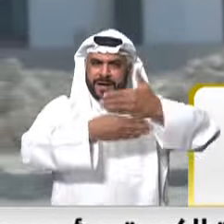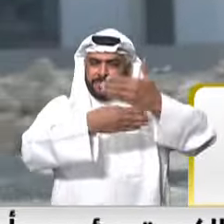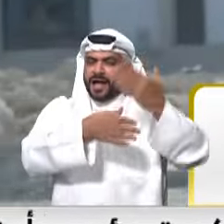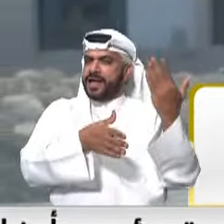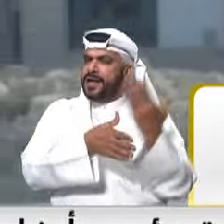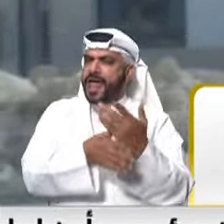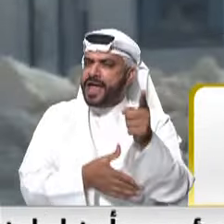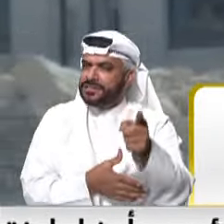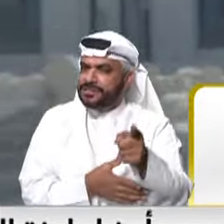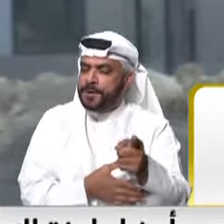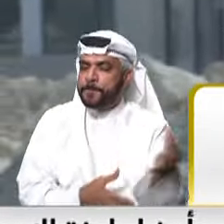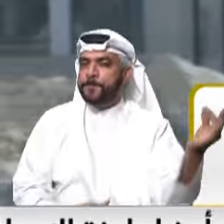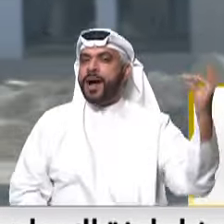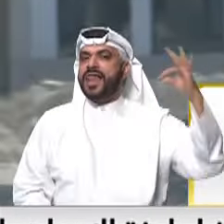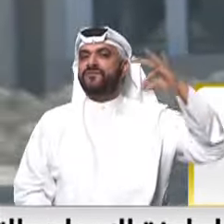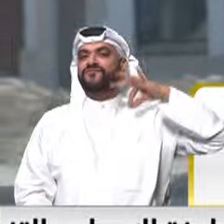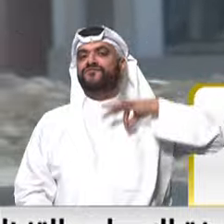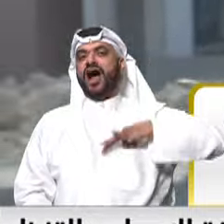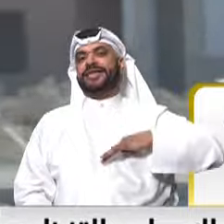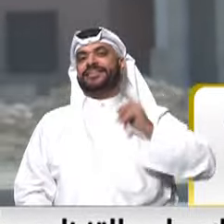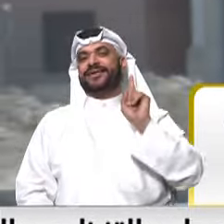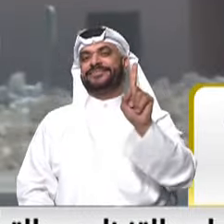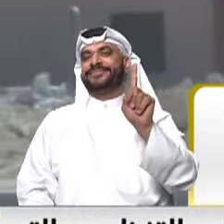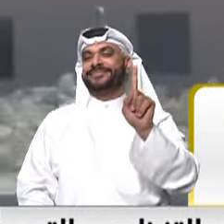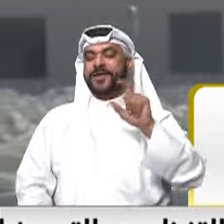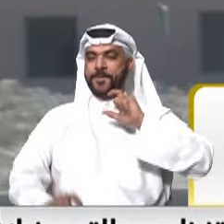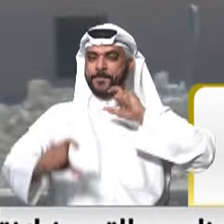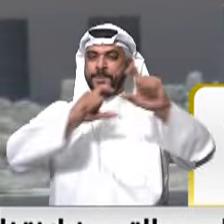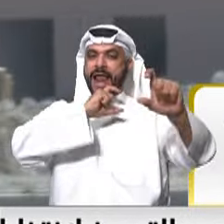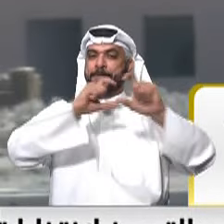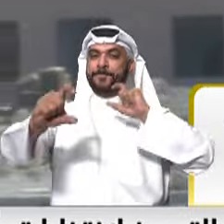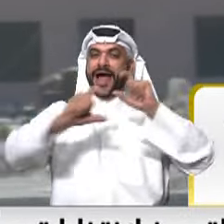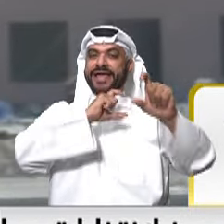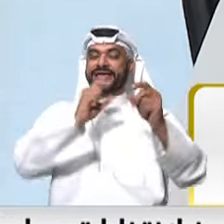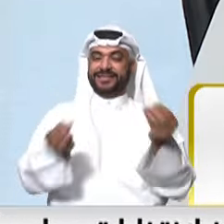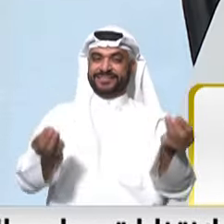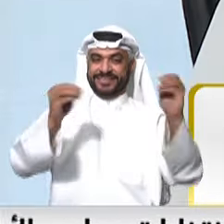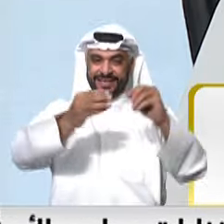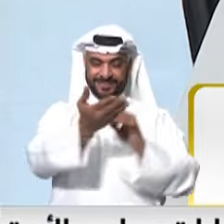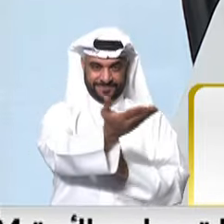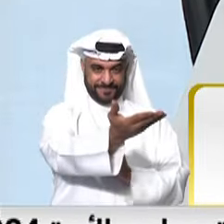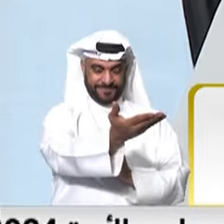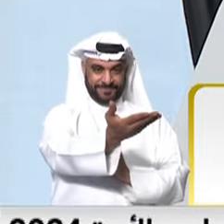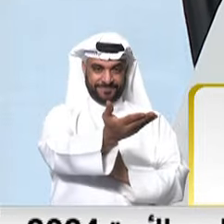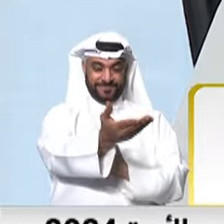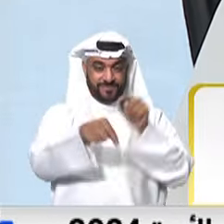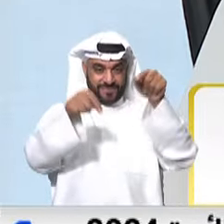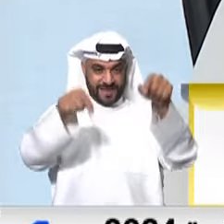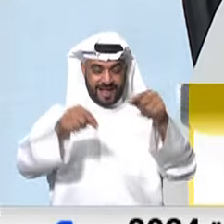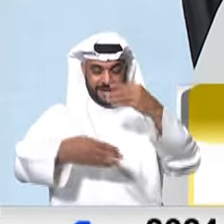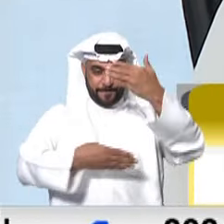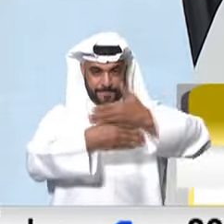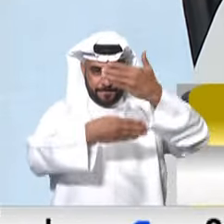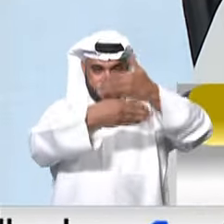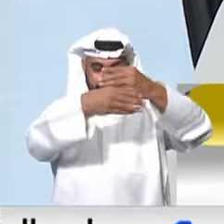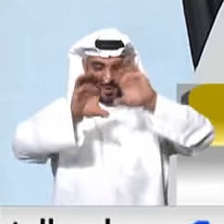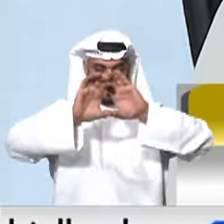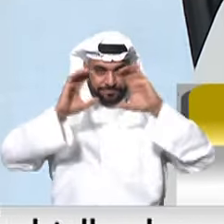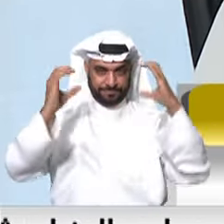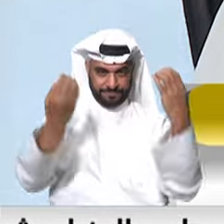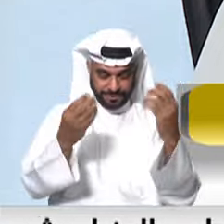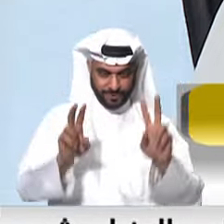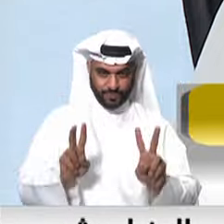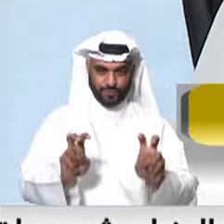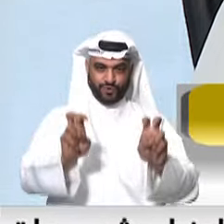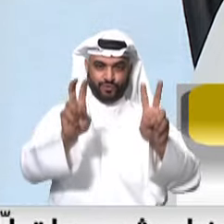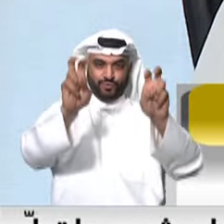مستوى العقارات المختلفه الا ان العقار السكني كان الاكثر نشاطا الوضع العقاري والاتجاهات العقاريه